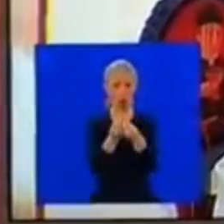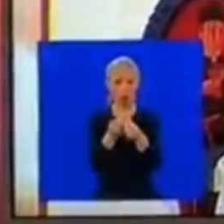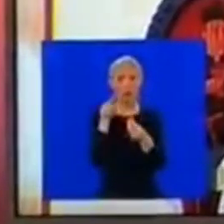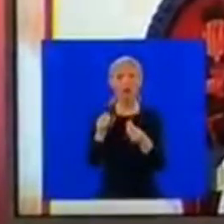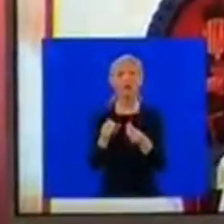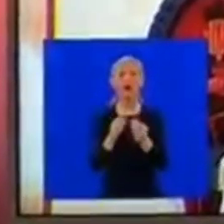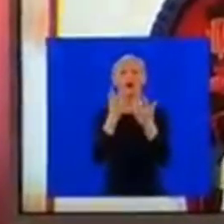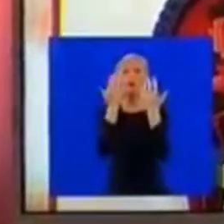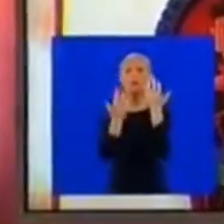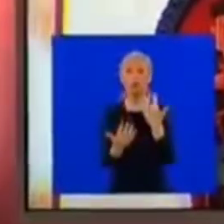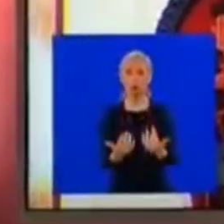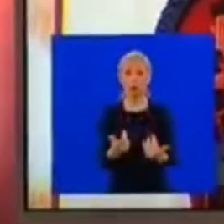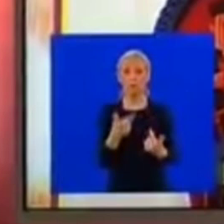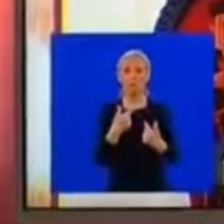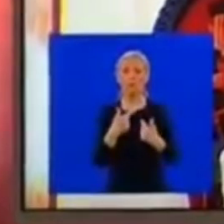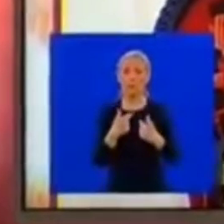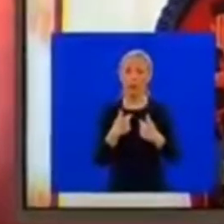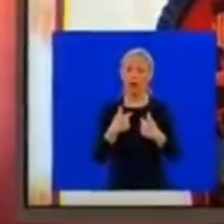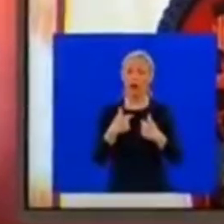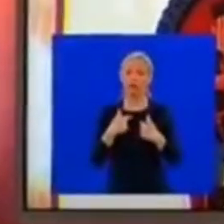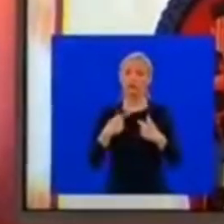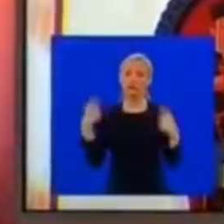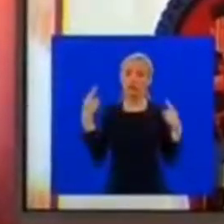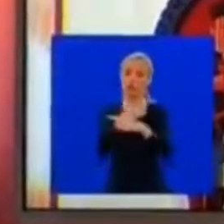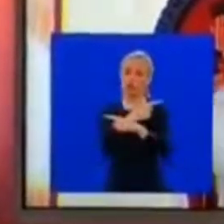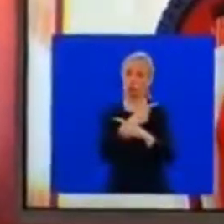u ovolikom broju, nego da pače suprotno.